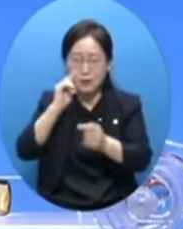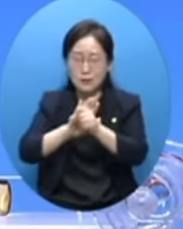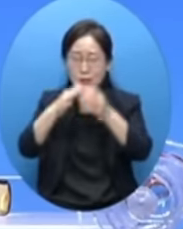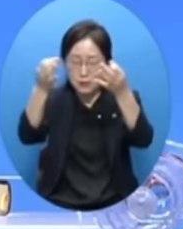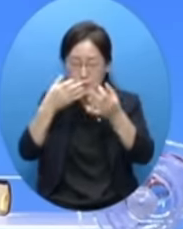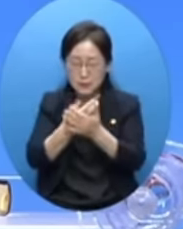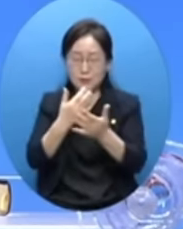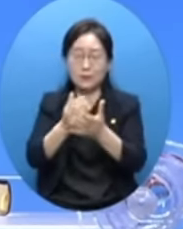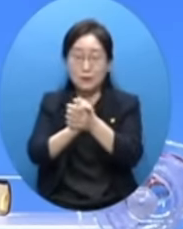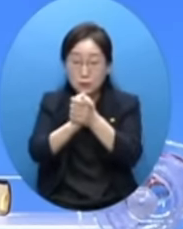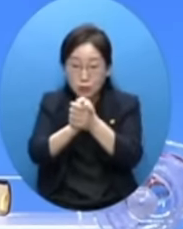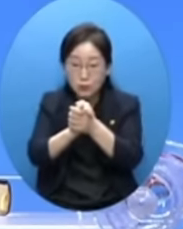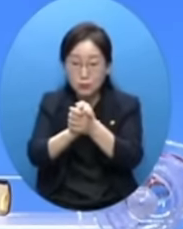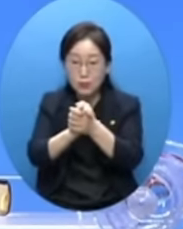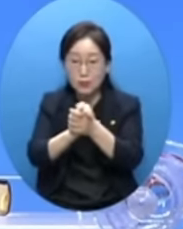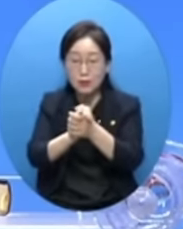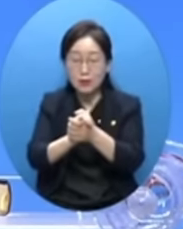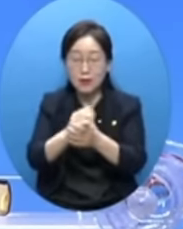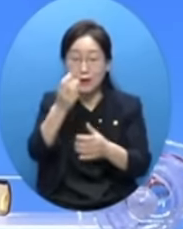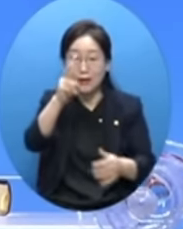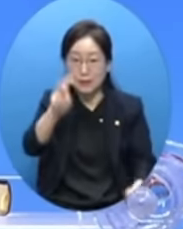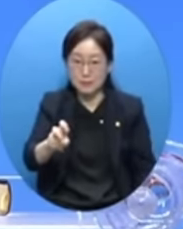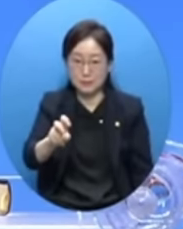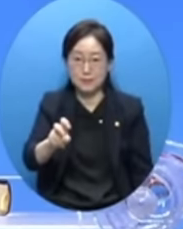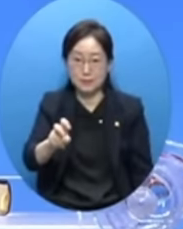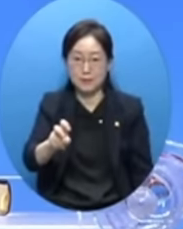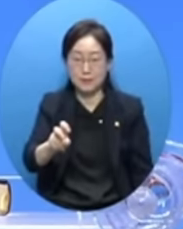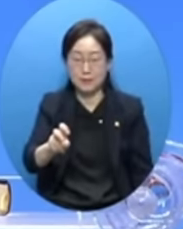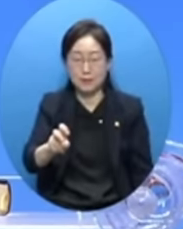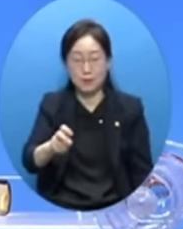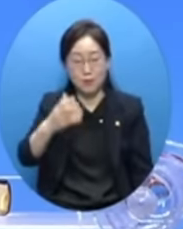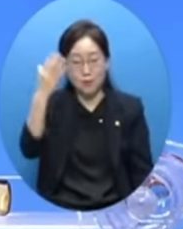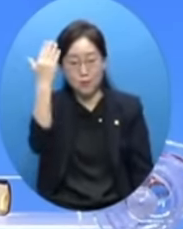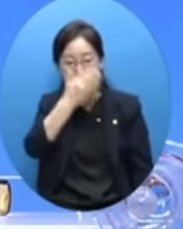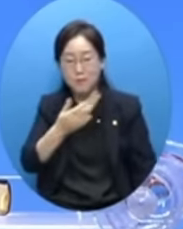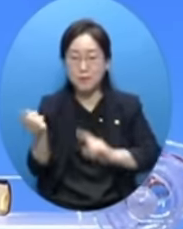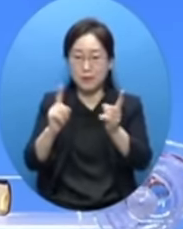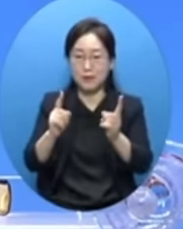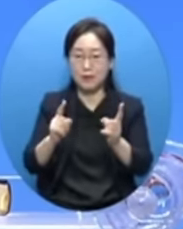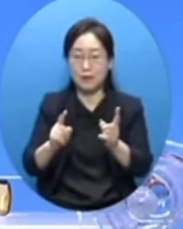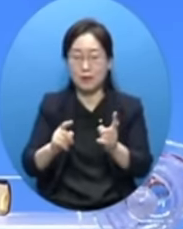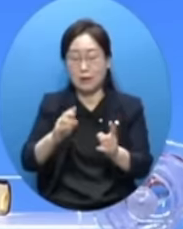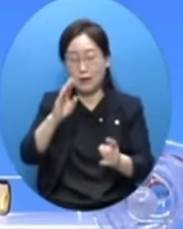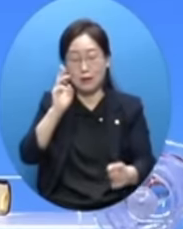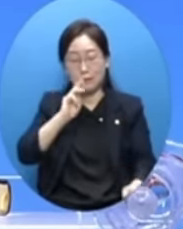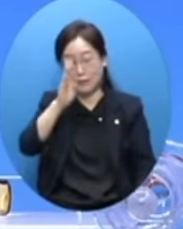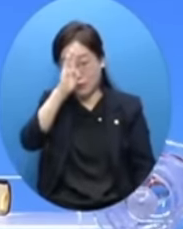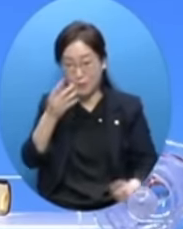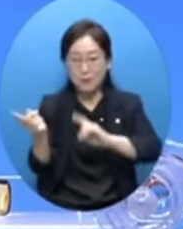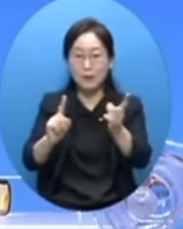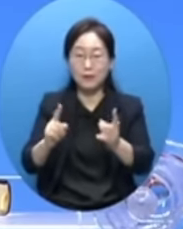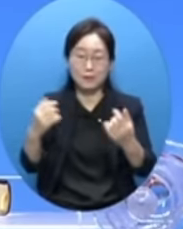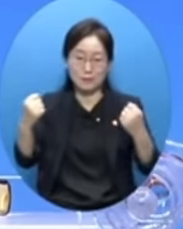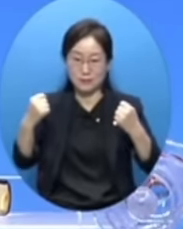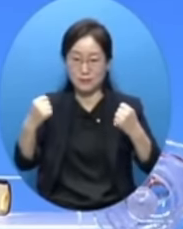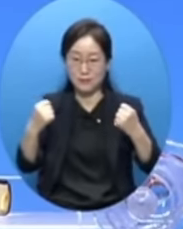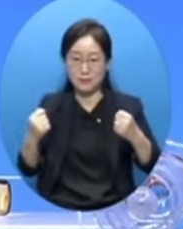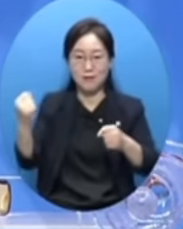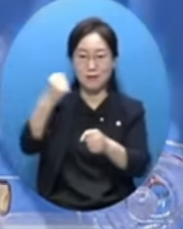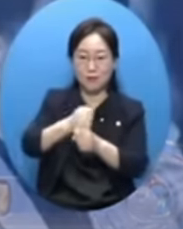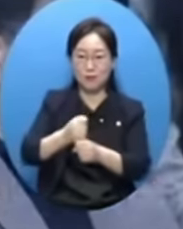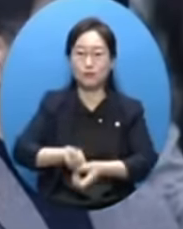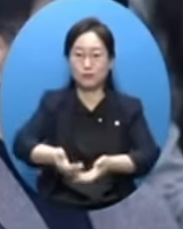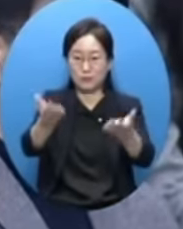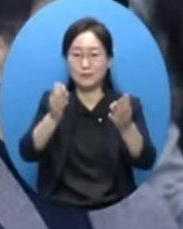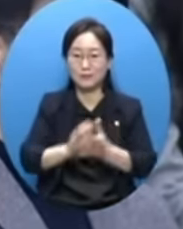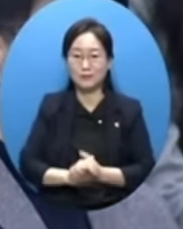주옵소서 기도하면 암에서 노예는 받게 해주시고 중매에서 노예는 받게 해주시고 건강을 회복시켜 주실